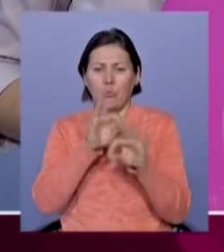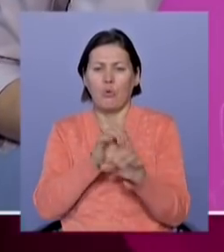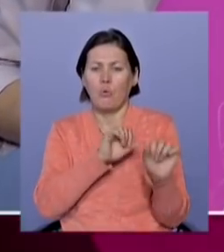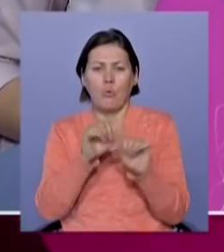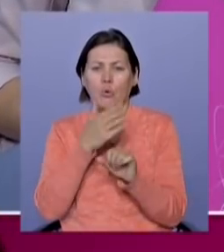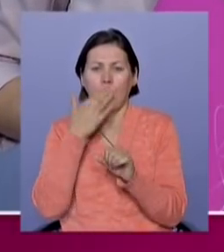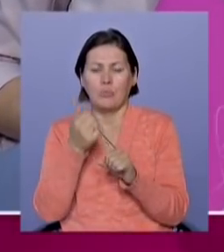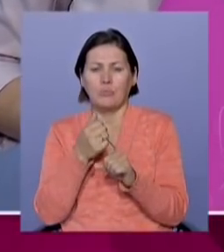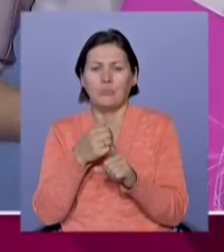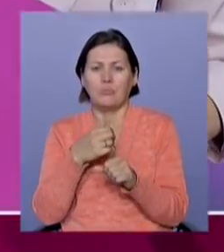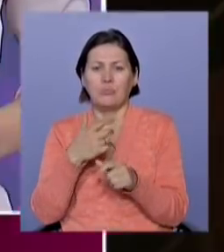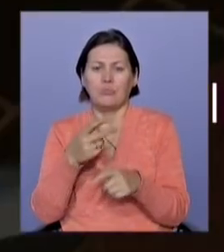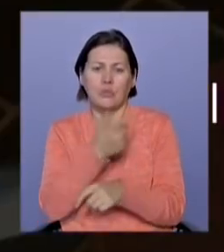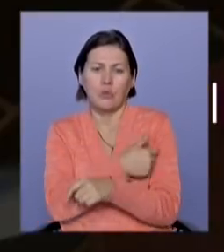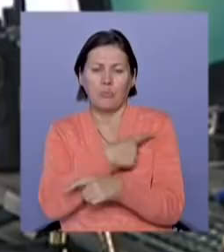дейді станция бастығы.